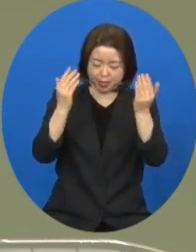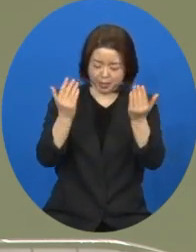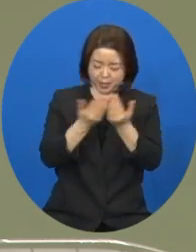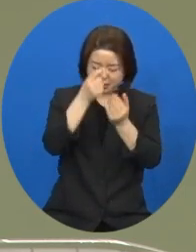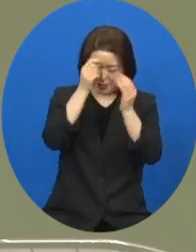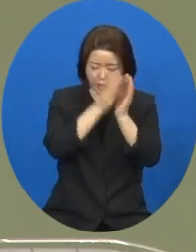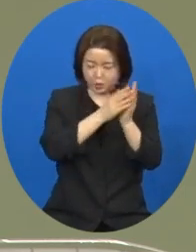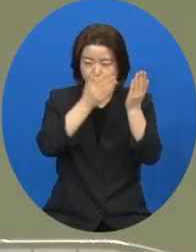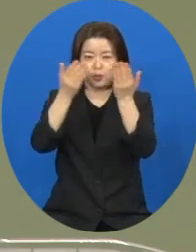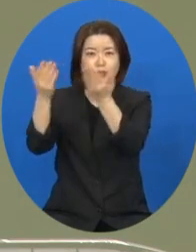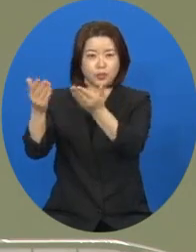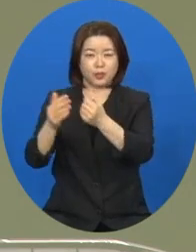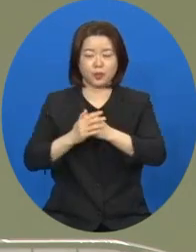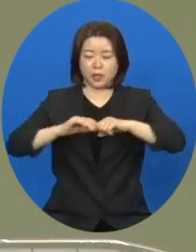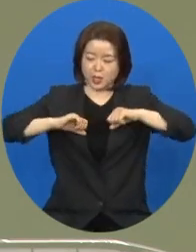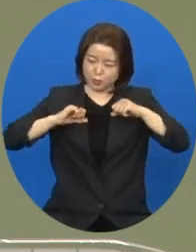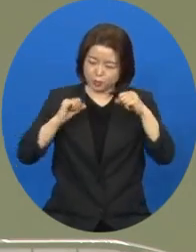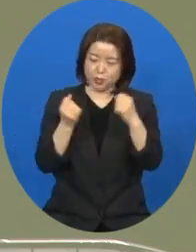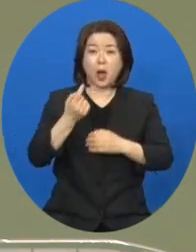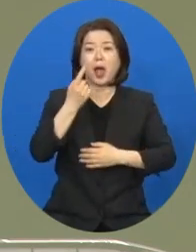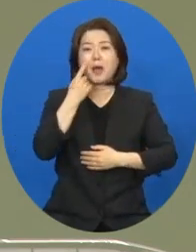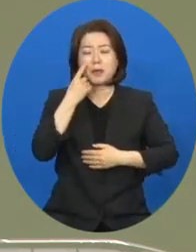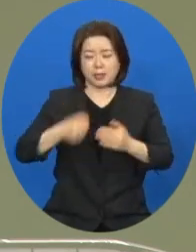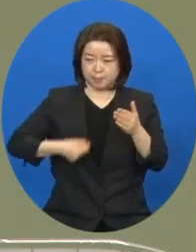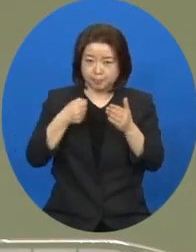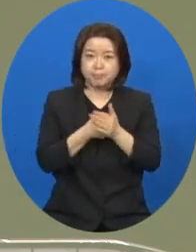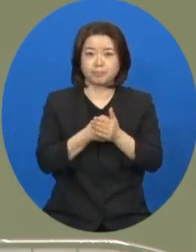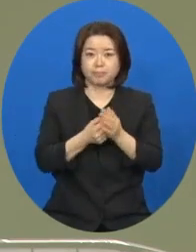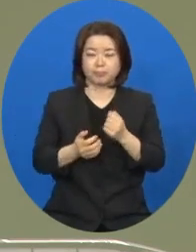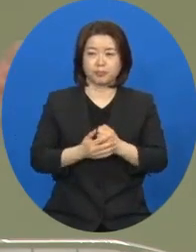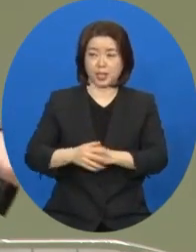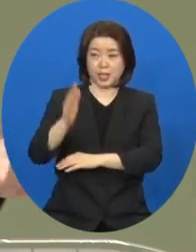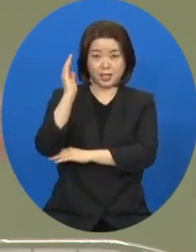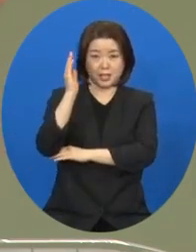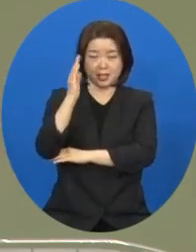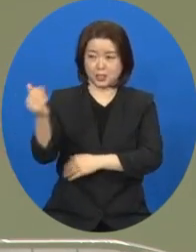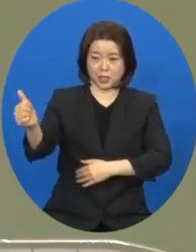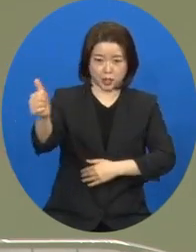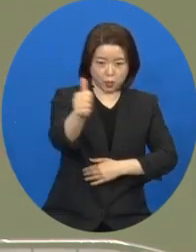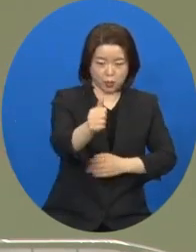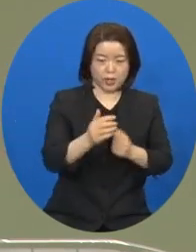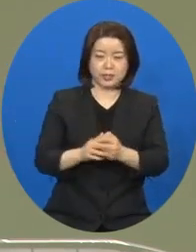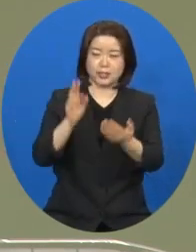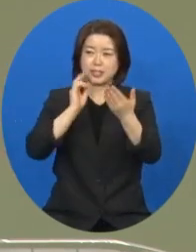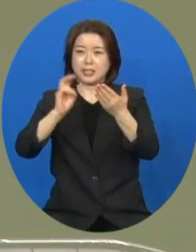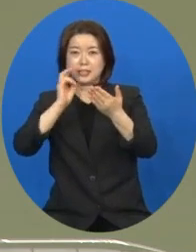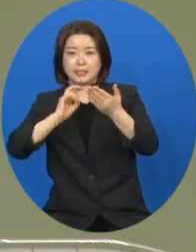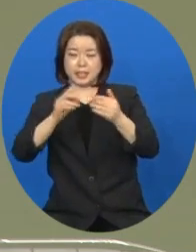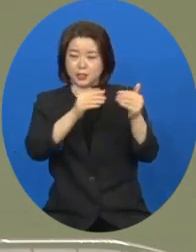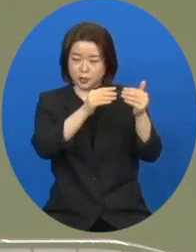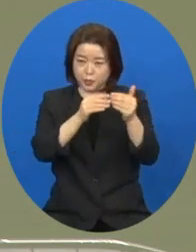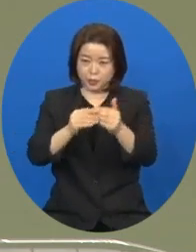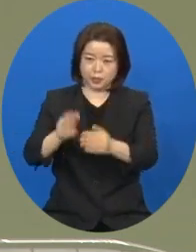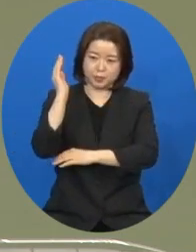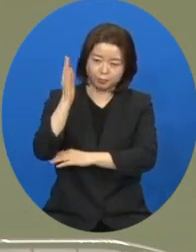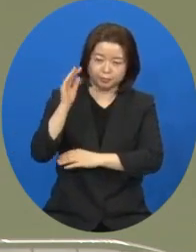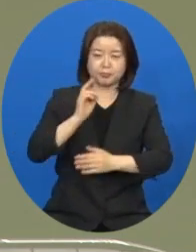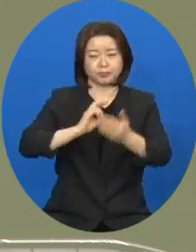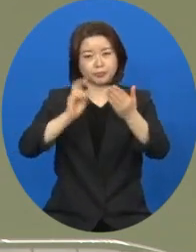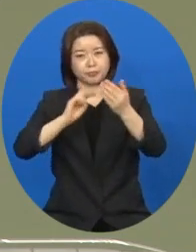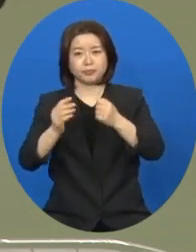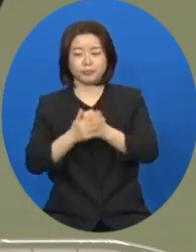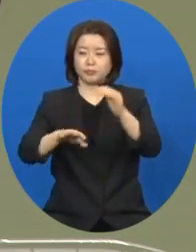하고 순종도 해야 되겠다. 강사님이 나와서 찬송을 인도하고 그리고는 두 손